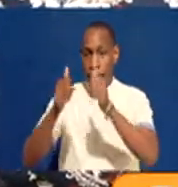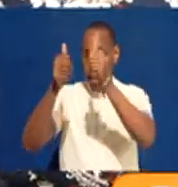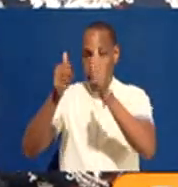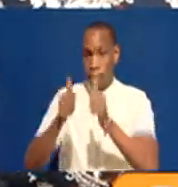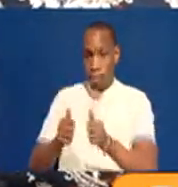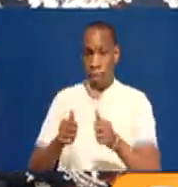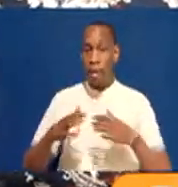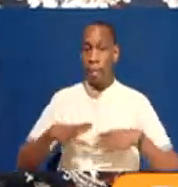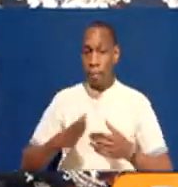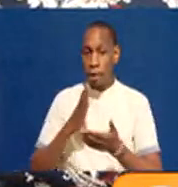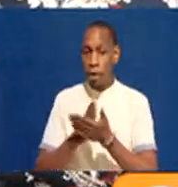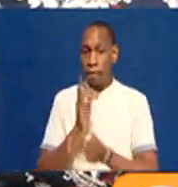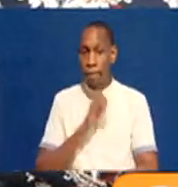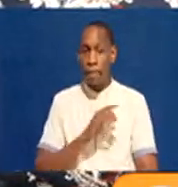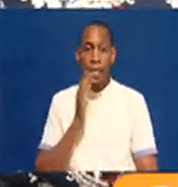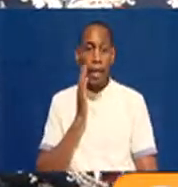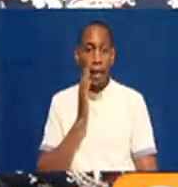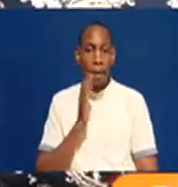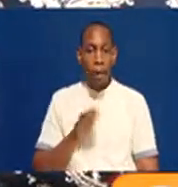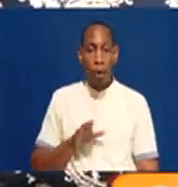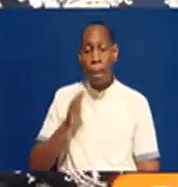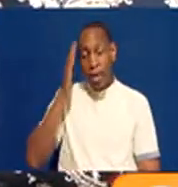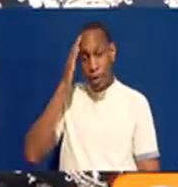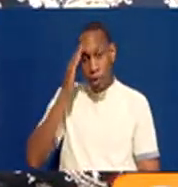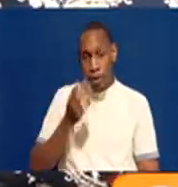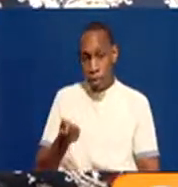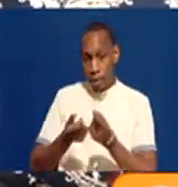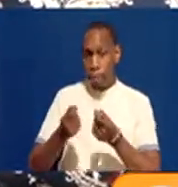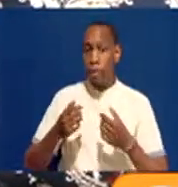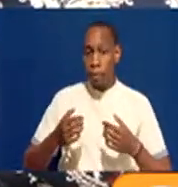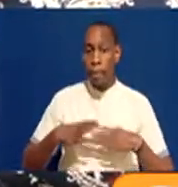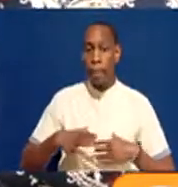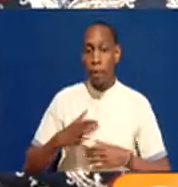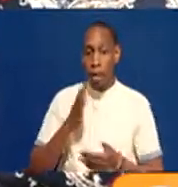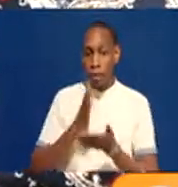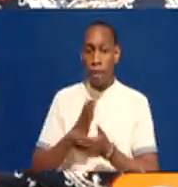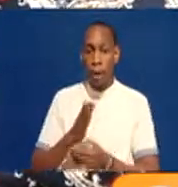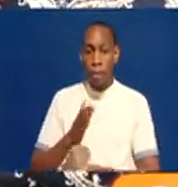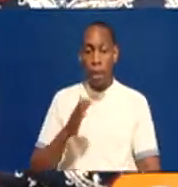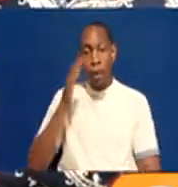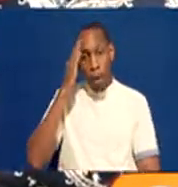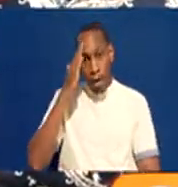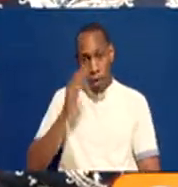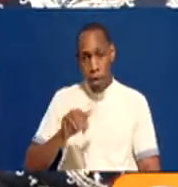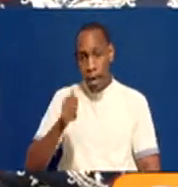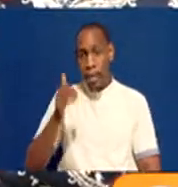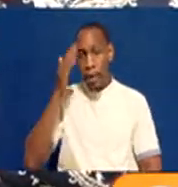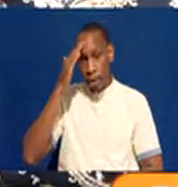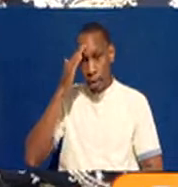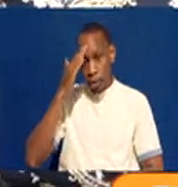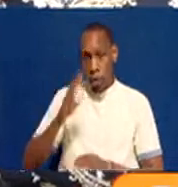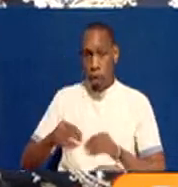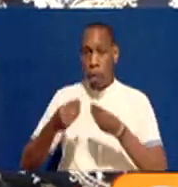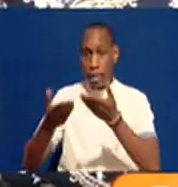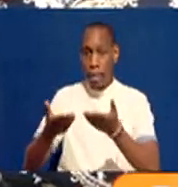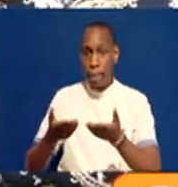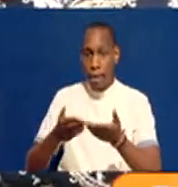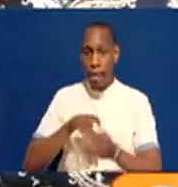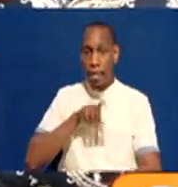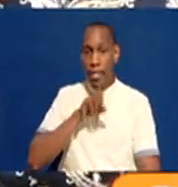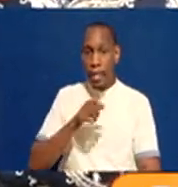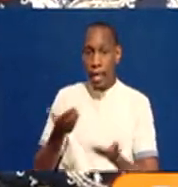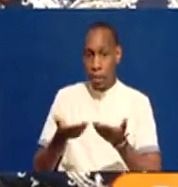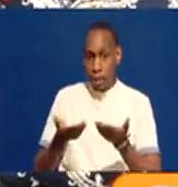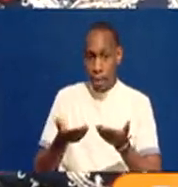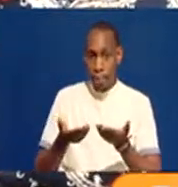Watu wakasema huyu mama anajulikana. Kuna a few people walisema anajulikana, kuna wengine walisema wanajua mali mpaka wana supply hizo kuku